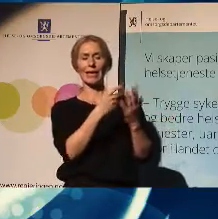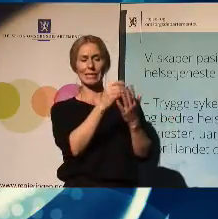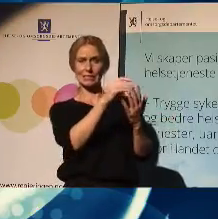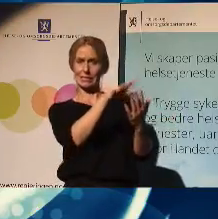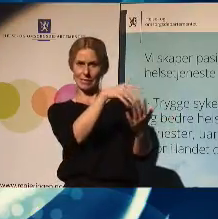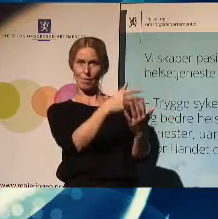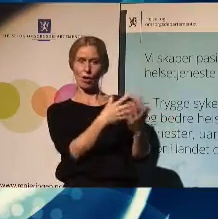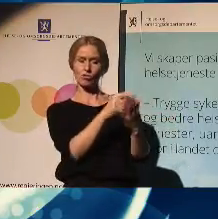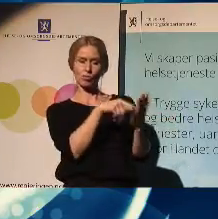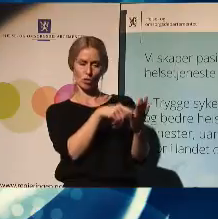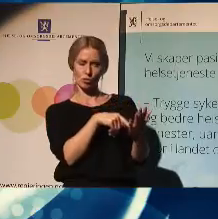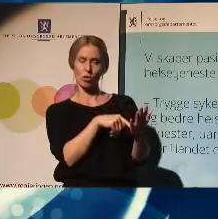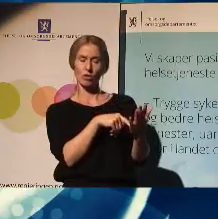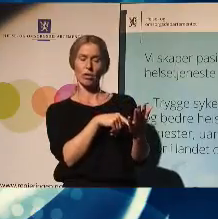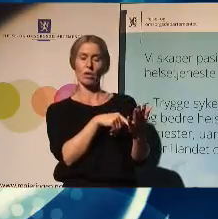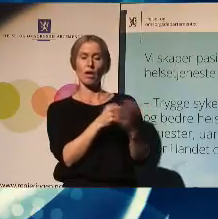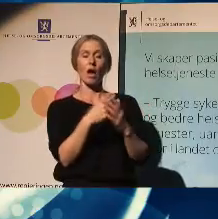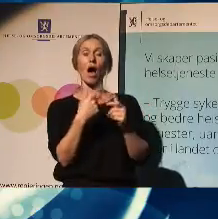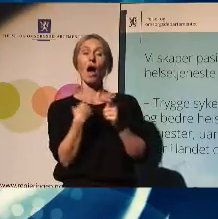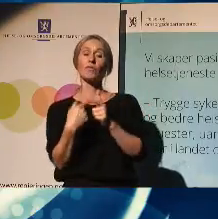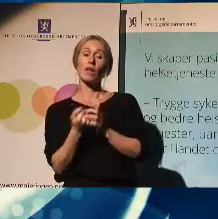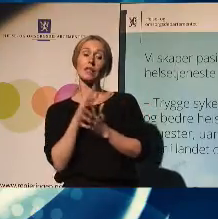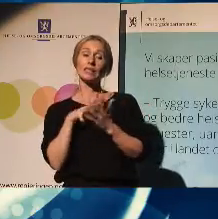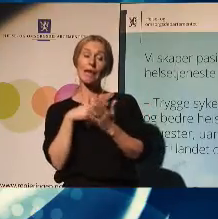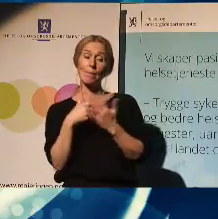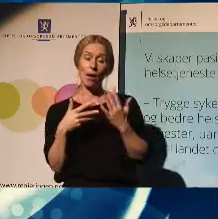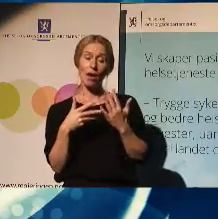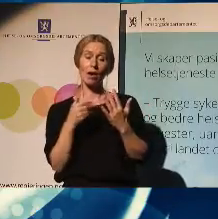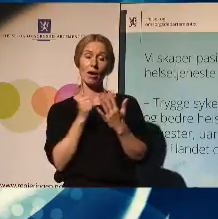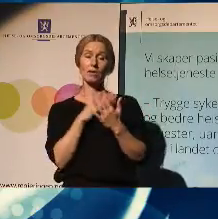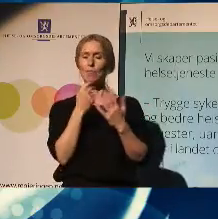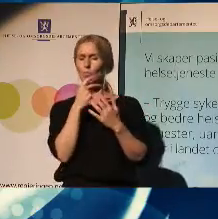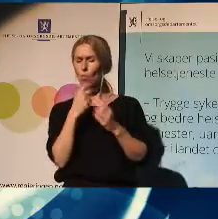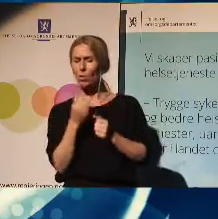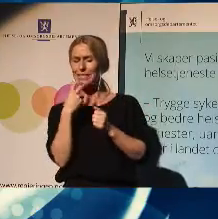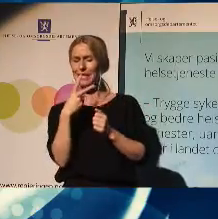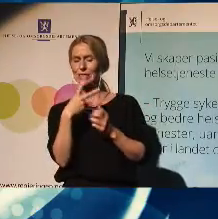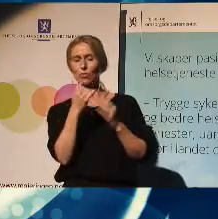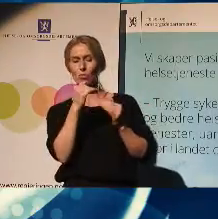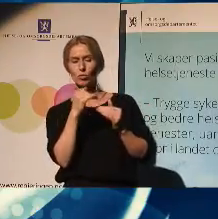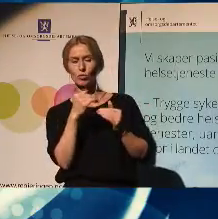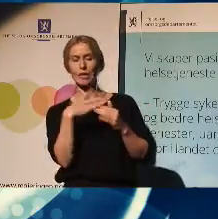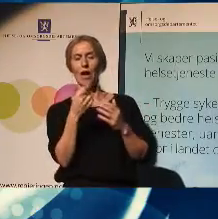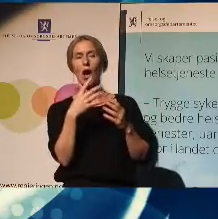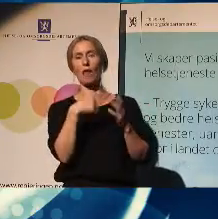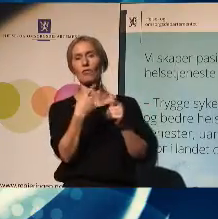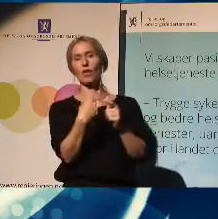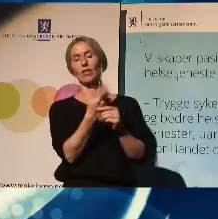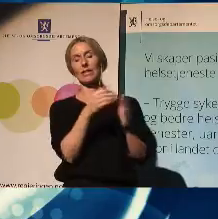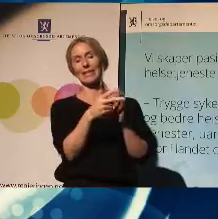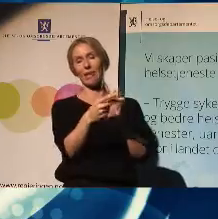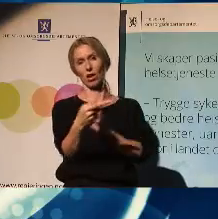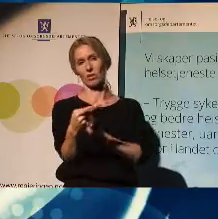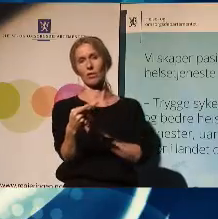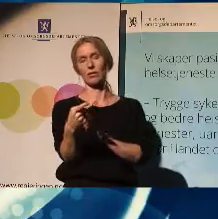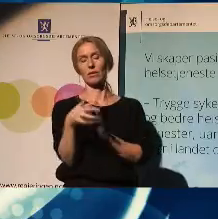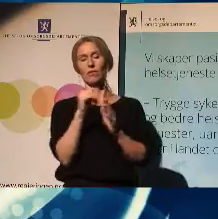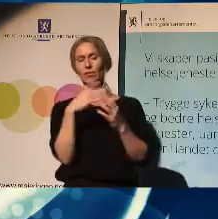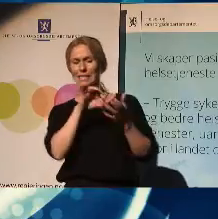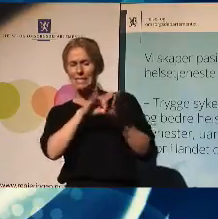som stilles. Antall skjema som kommer inn må ses opp mot antall innlagte brukere for å sikre at alle gjennomfører